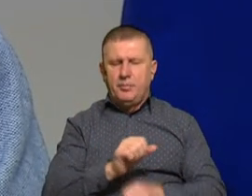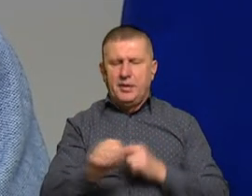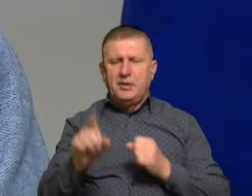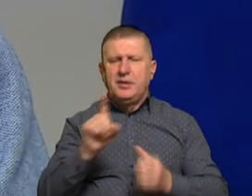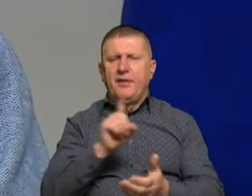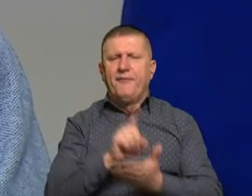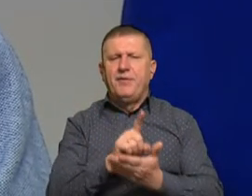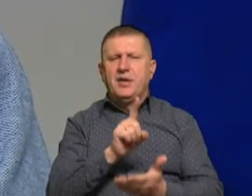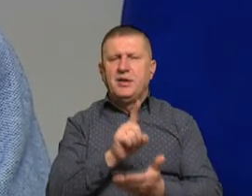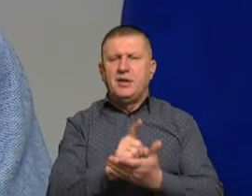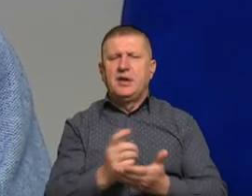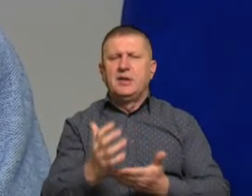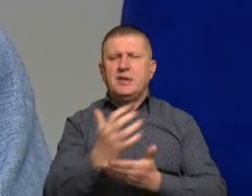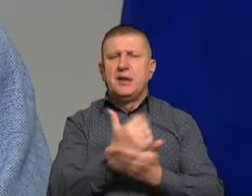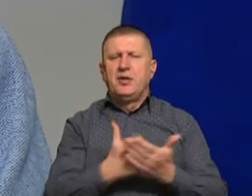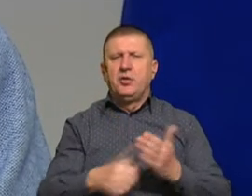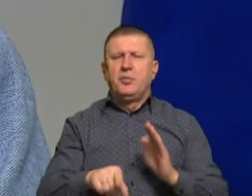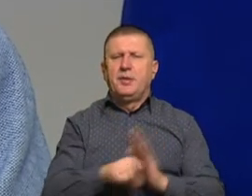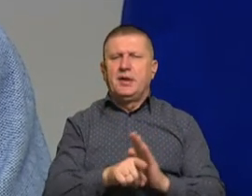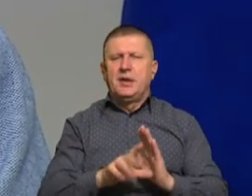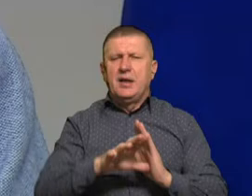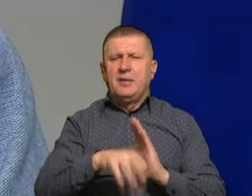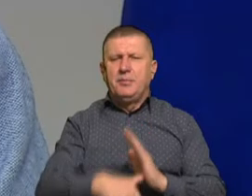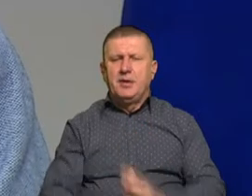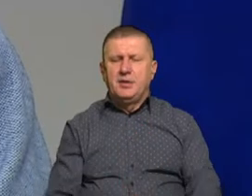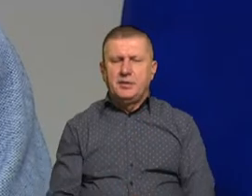dodatkowy zarobek też dla miasta.